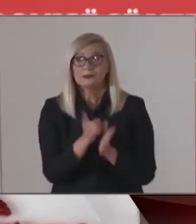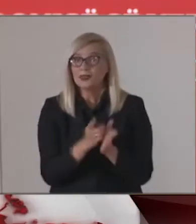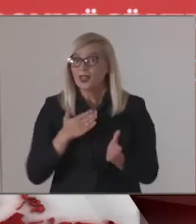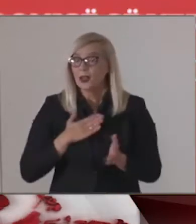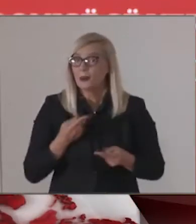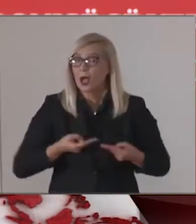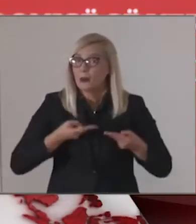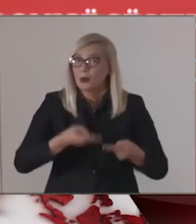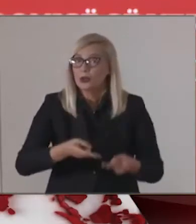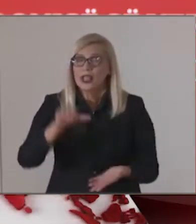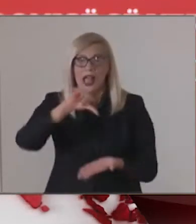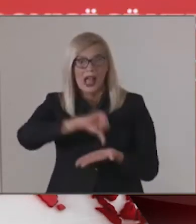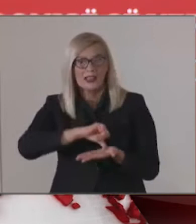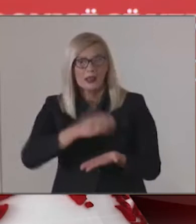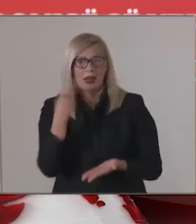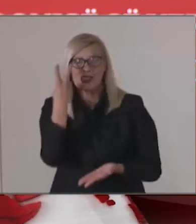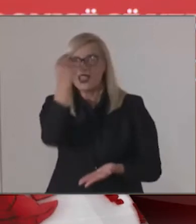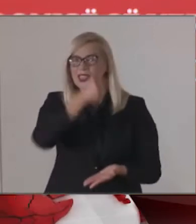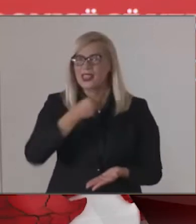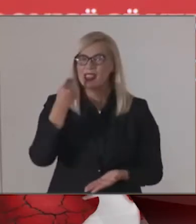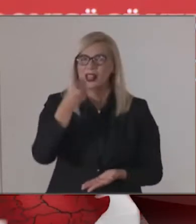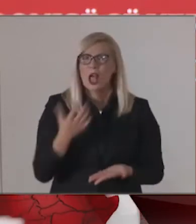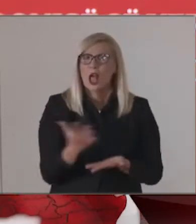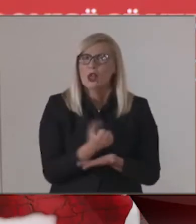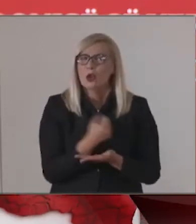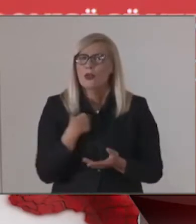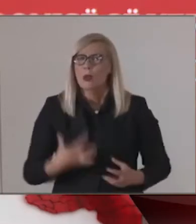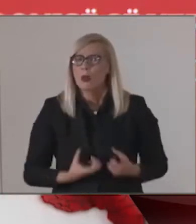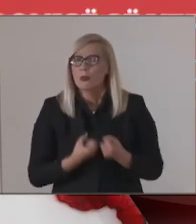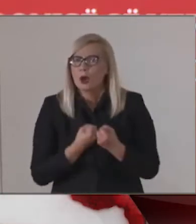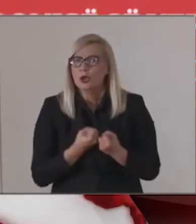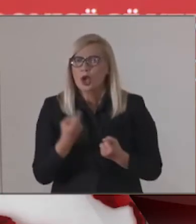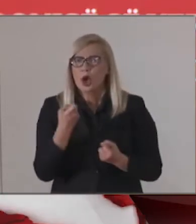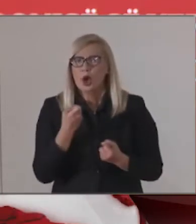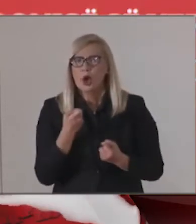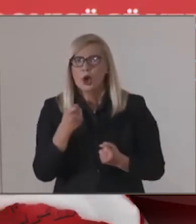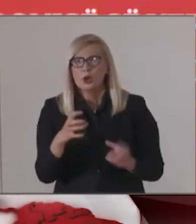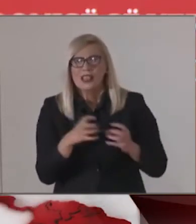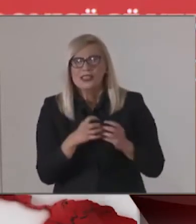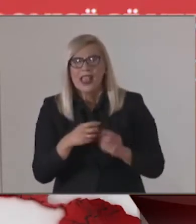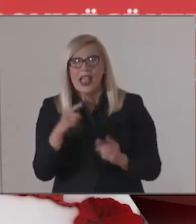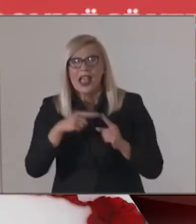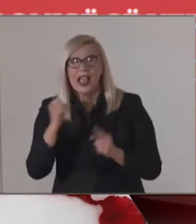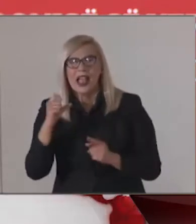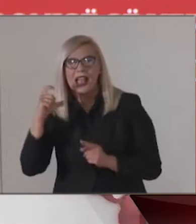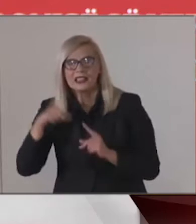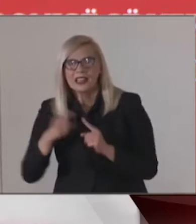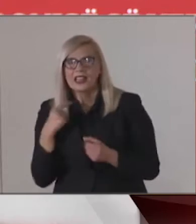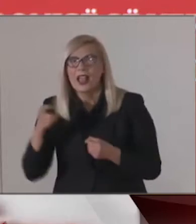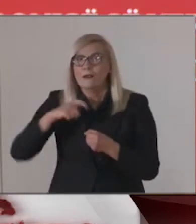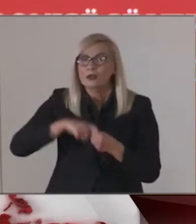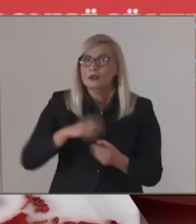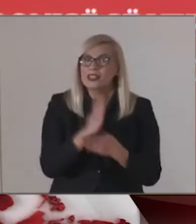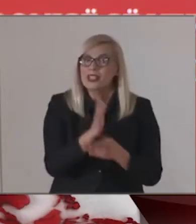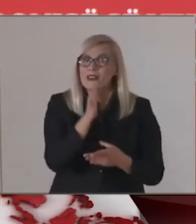мојата посета на Атина, пред две недели, добивме поддршка од конзорциумот Газтрейд за вклучување на Северна